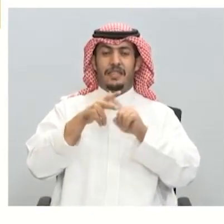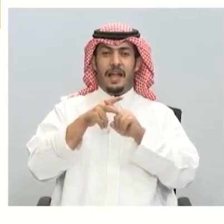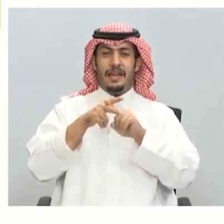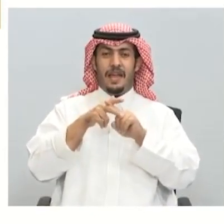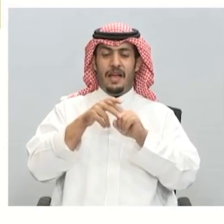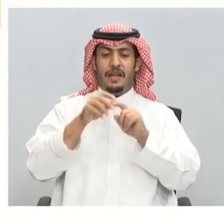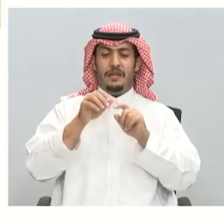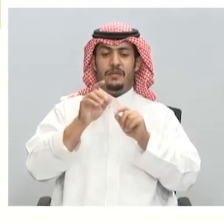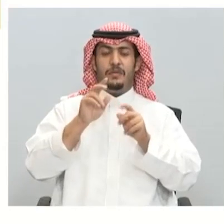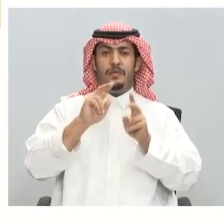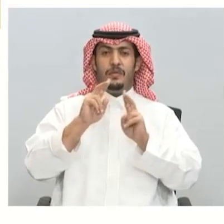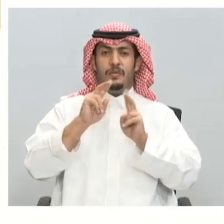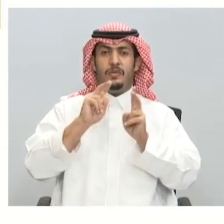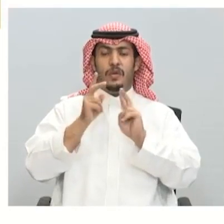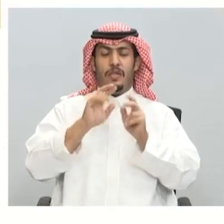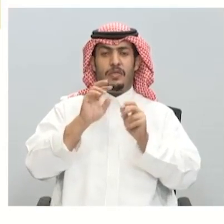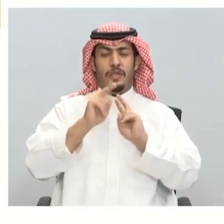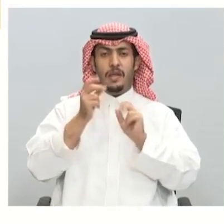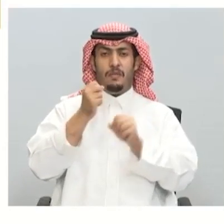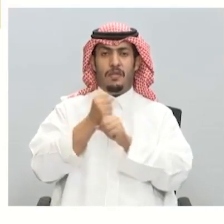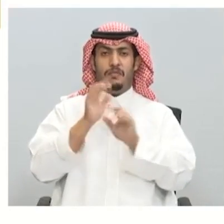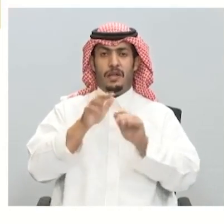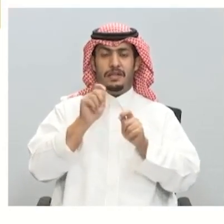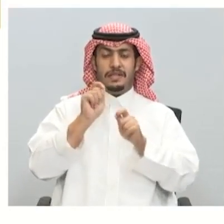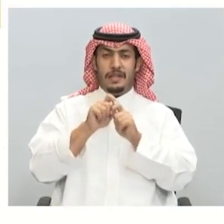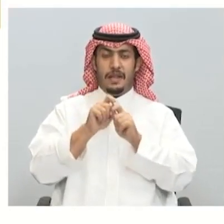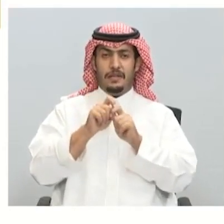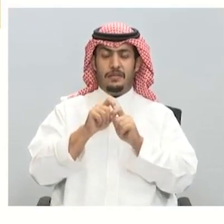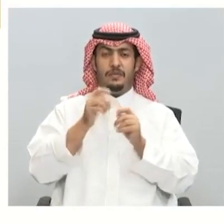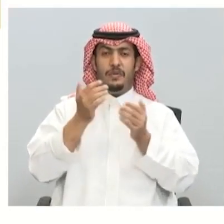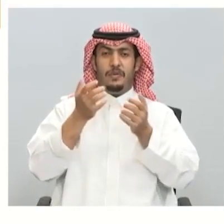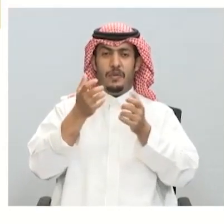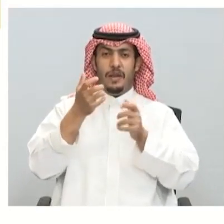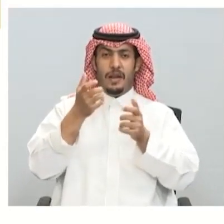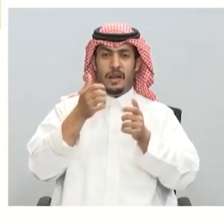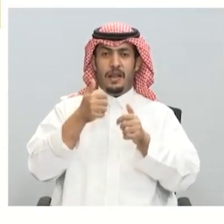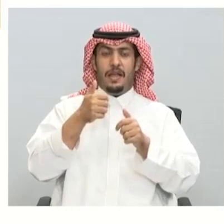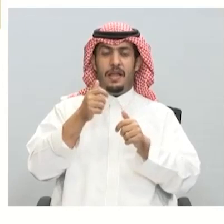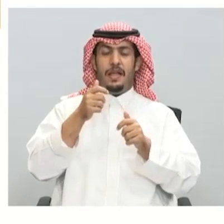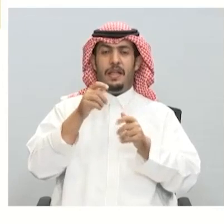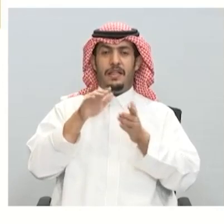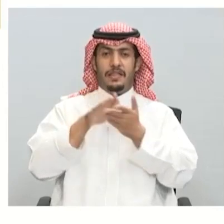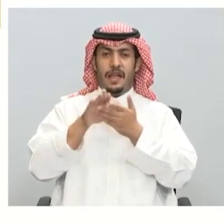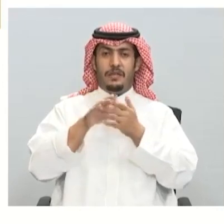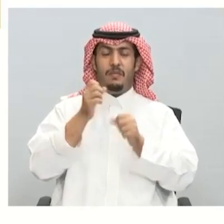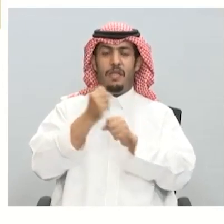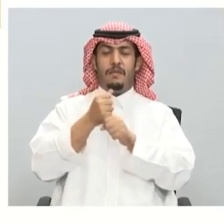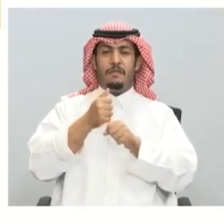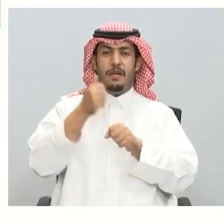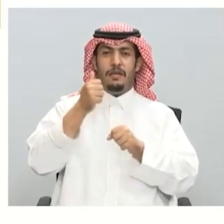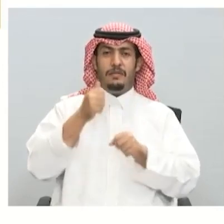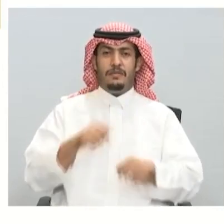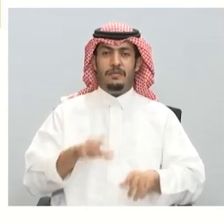تؤثر وتغير انواع الوظائف المطلوبه في مجال الصناعه والانتاج واصبحنا نشاهد وظائف او